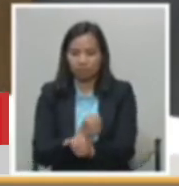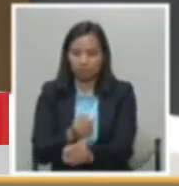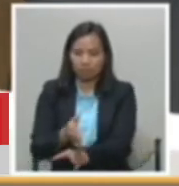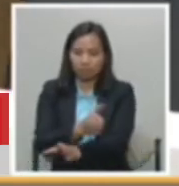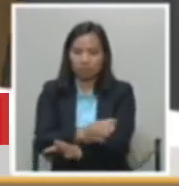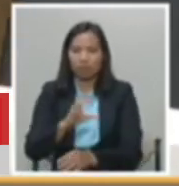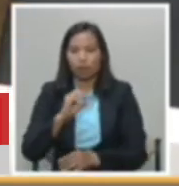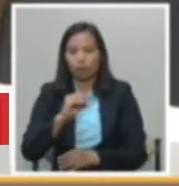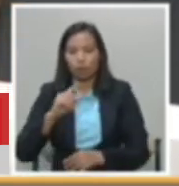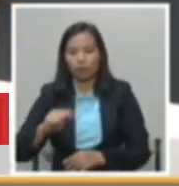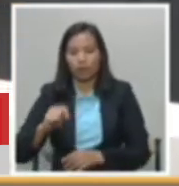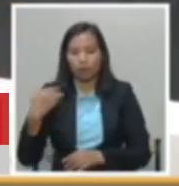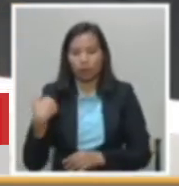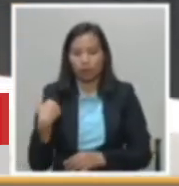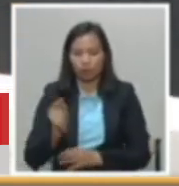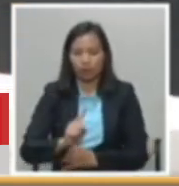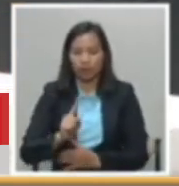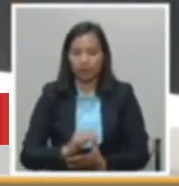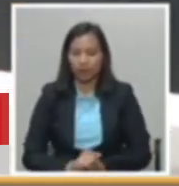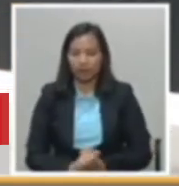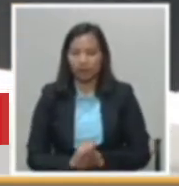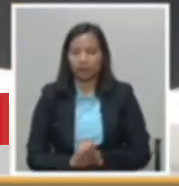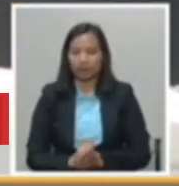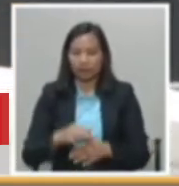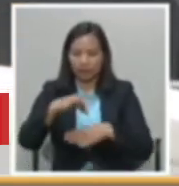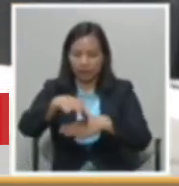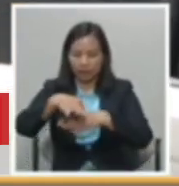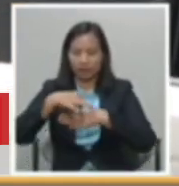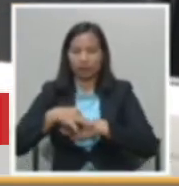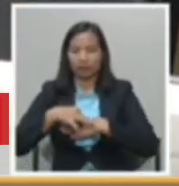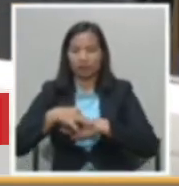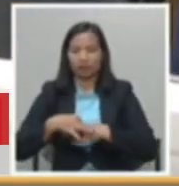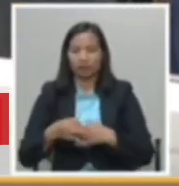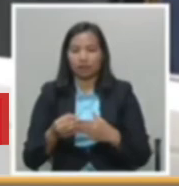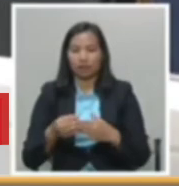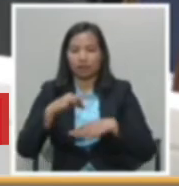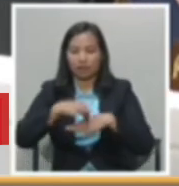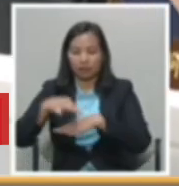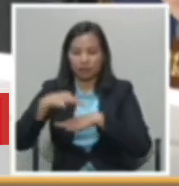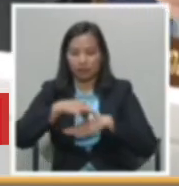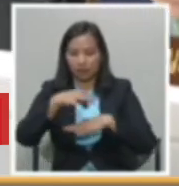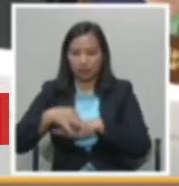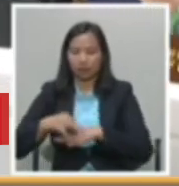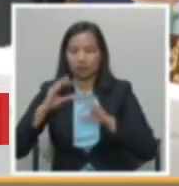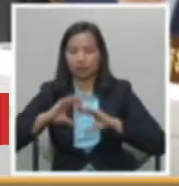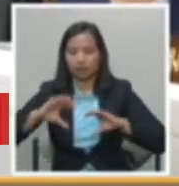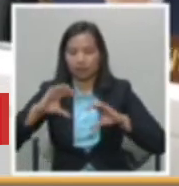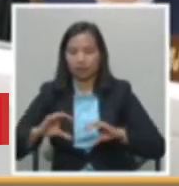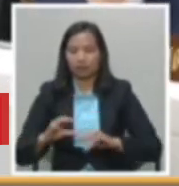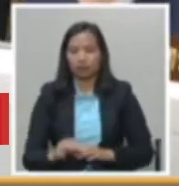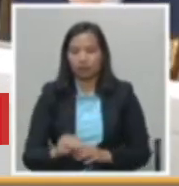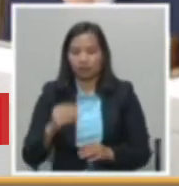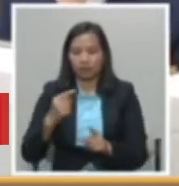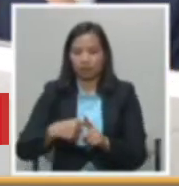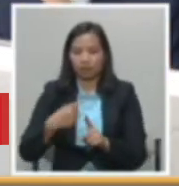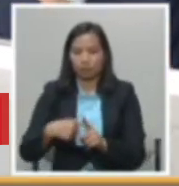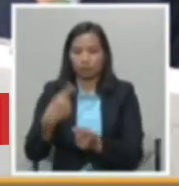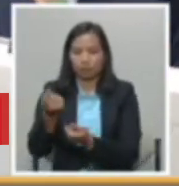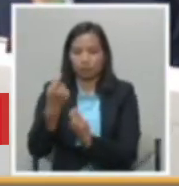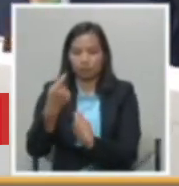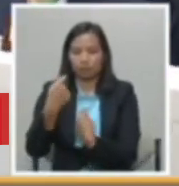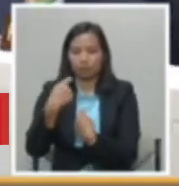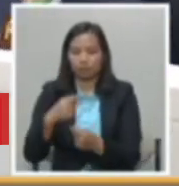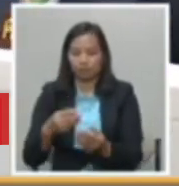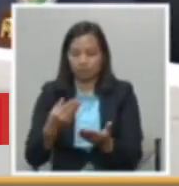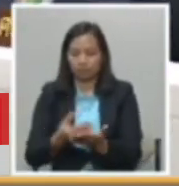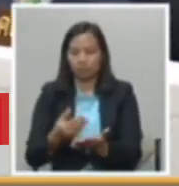าแล้วก็ที่สำคัญก็คือการบรรจุแต่งตั้งต่างๆของข้าราชการที่ยังขาดอยู่นะครับที่เป็นลูกจ้างประจำความเป็นขวัญเป็นก